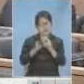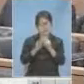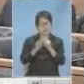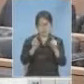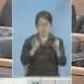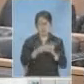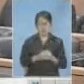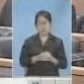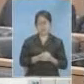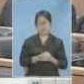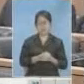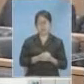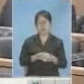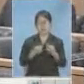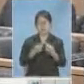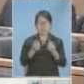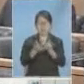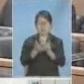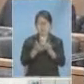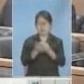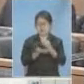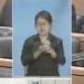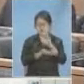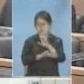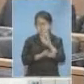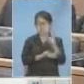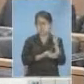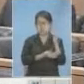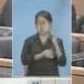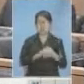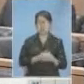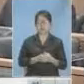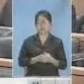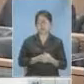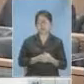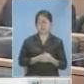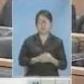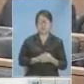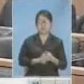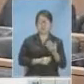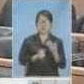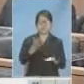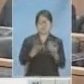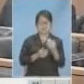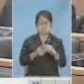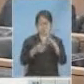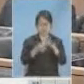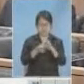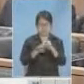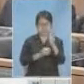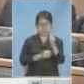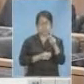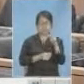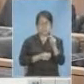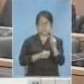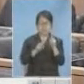นี้ยเขาไม่ได้ตั้งงบประมาณไว้ให้นะครับในการที่จะดูแลหรือแม้กระทั่งท้องถิ่นครับท่านประธานท้อง